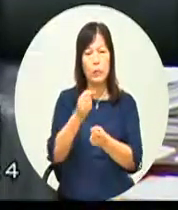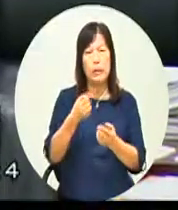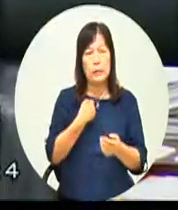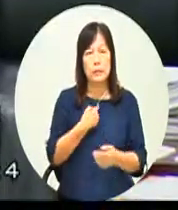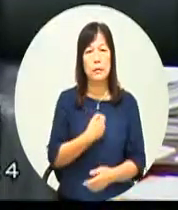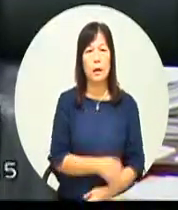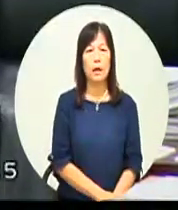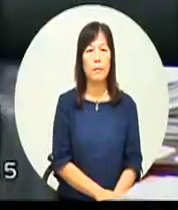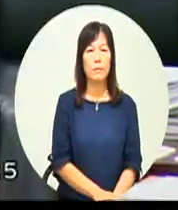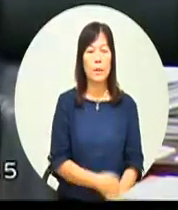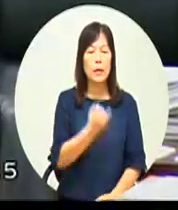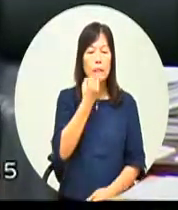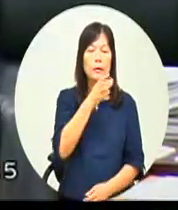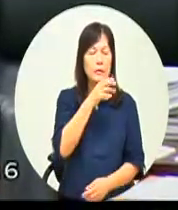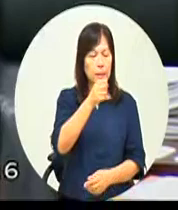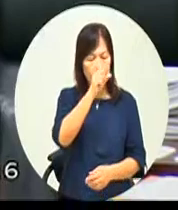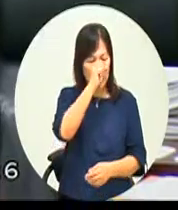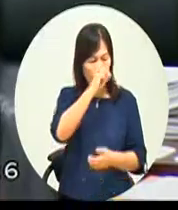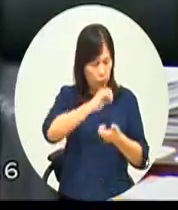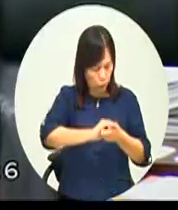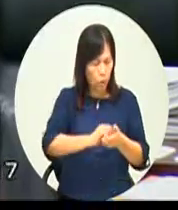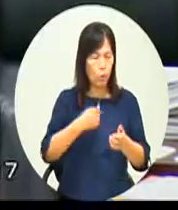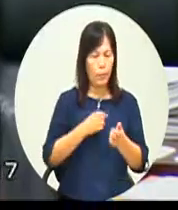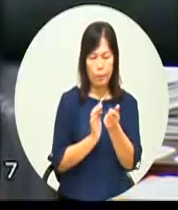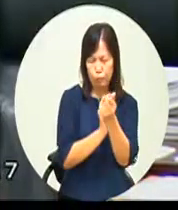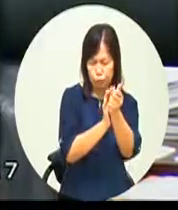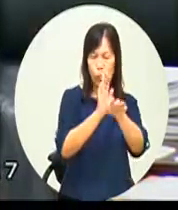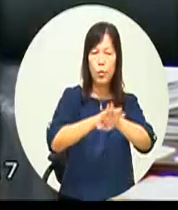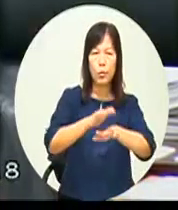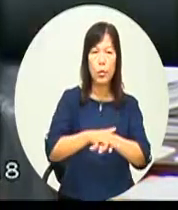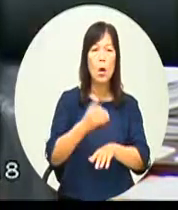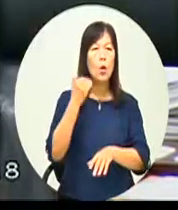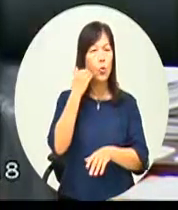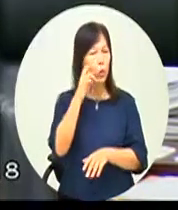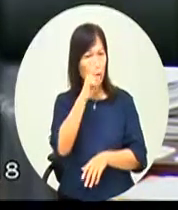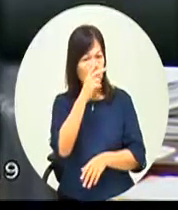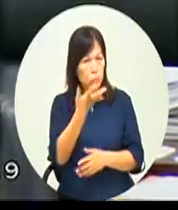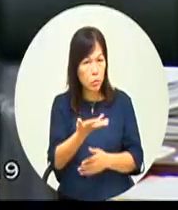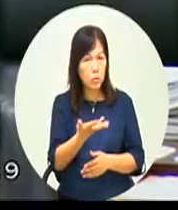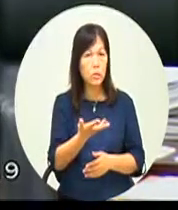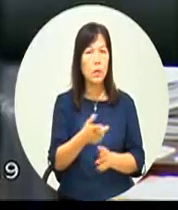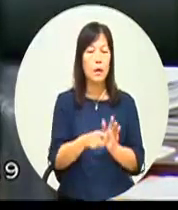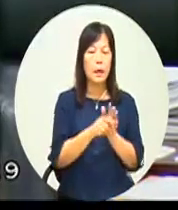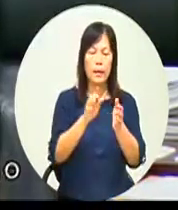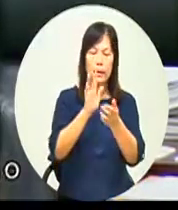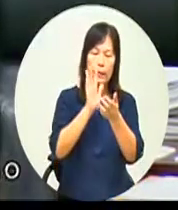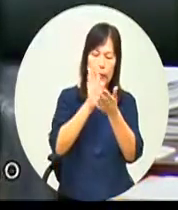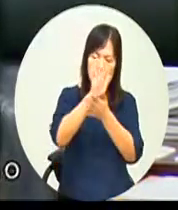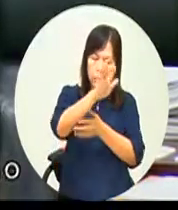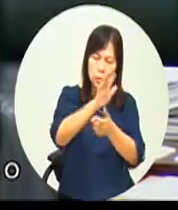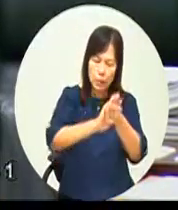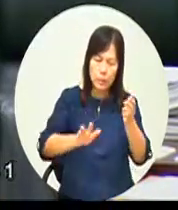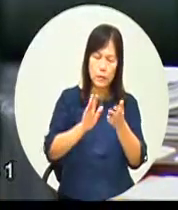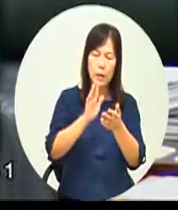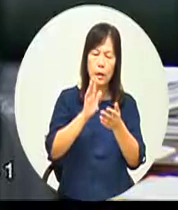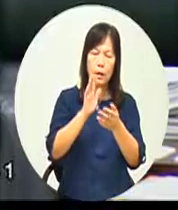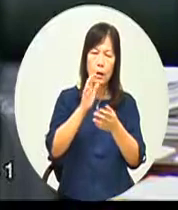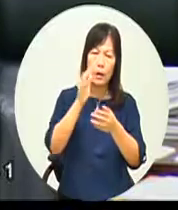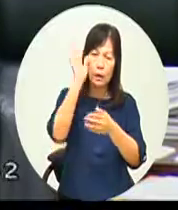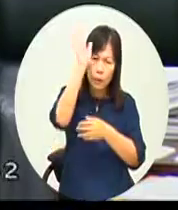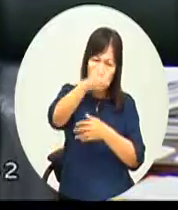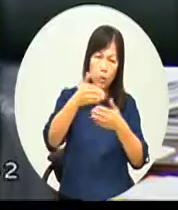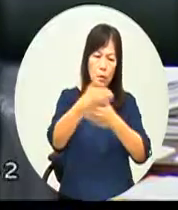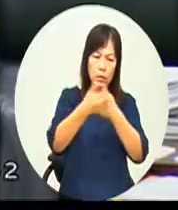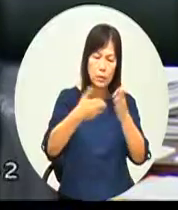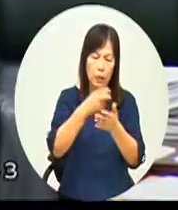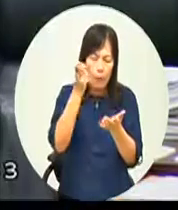觉得好的决策，我们绝对全力支持。但是如果错误的决策造成的后遗症跟将来交通上的一个更严